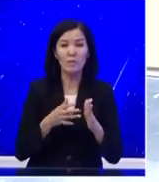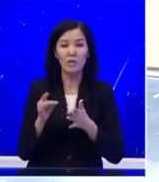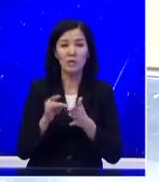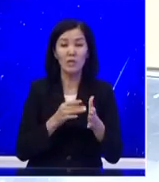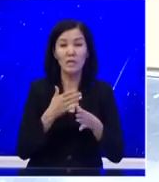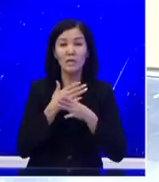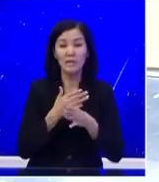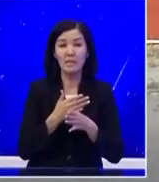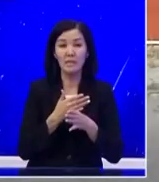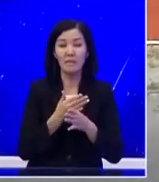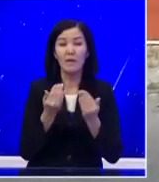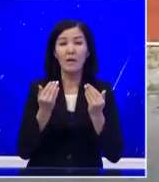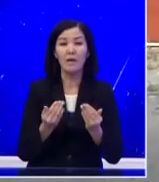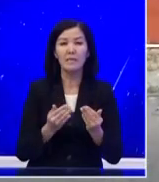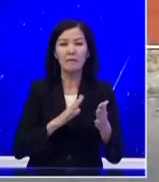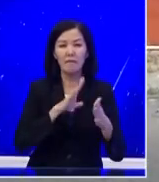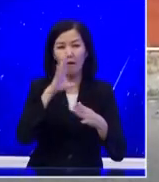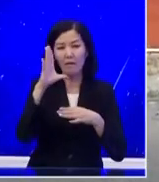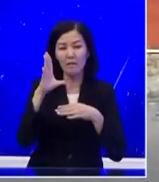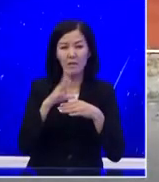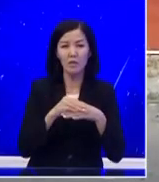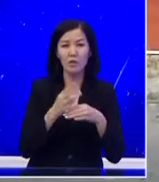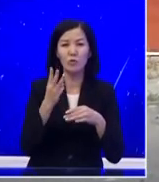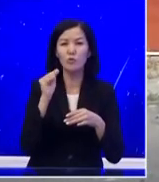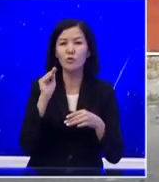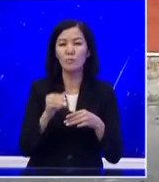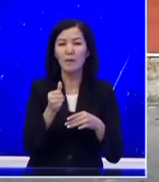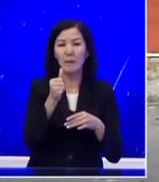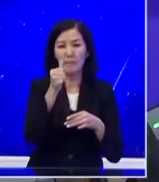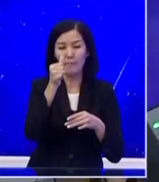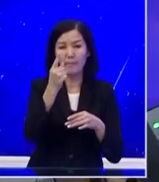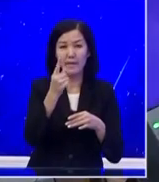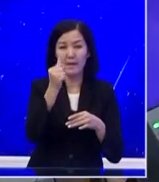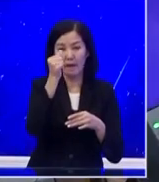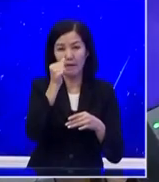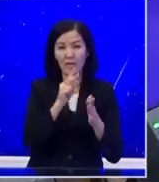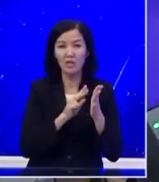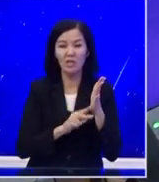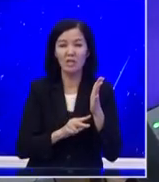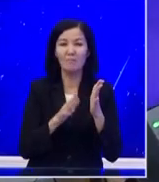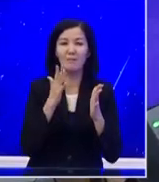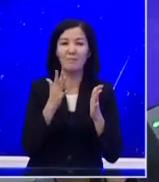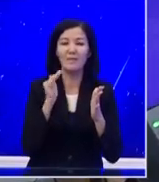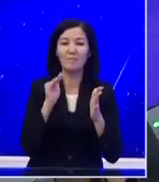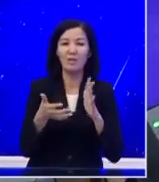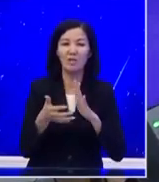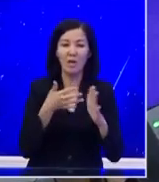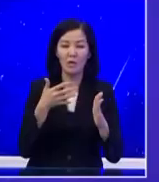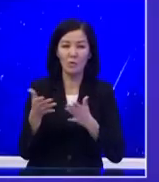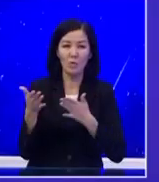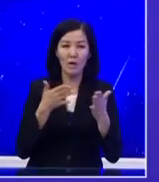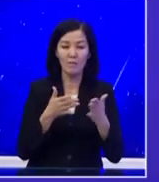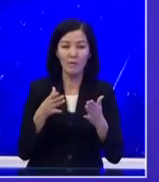жәрдем пункттері қазірде күніне 3000, ал айына 75 мың шақыруды қабылдап жатыр. Өткен жылмен